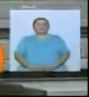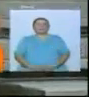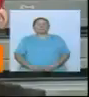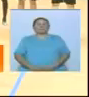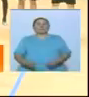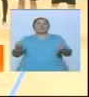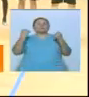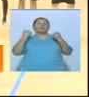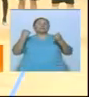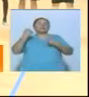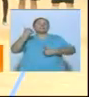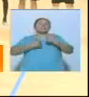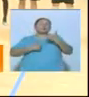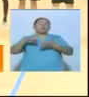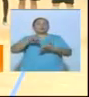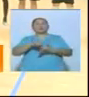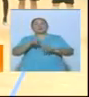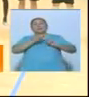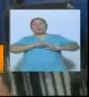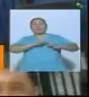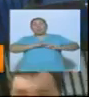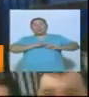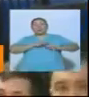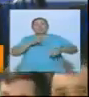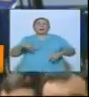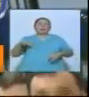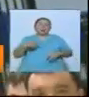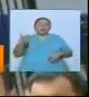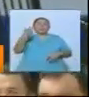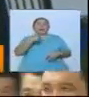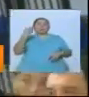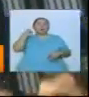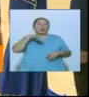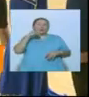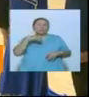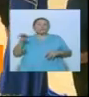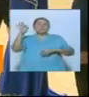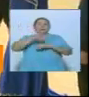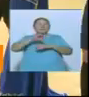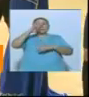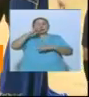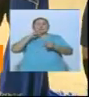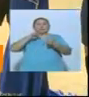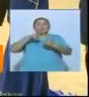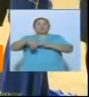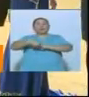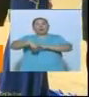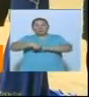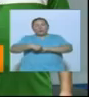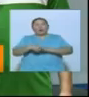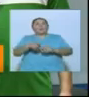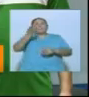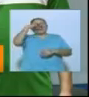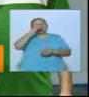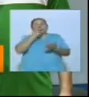В спортивном состязании участвовали работники департаментов Мангыстауской, Атырауской, Актюбинской, Западно-Казахстанской областей. Правоохранители показали